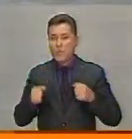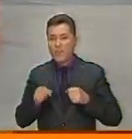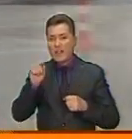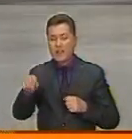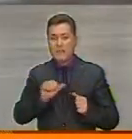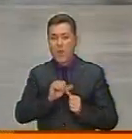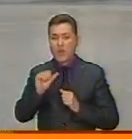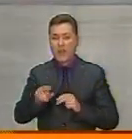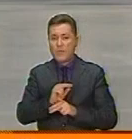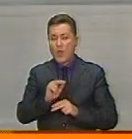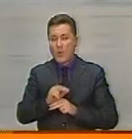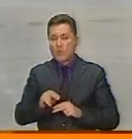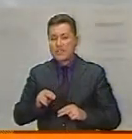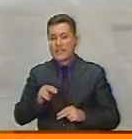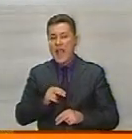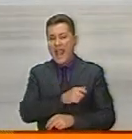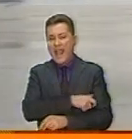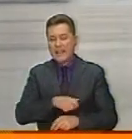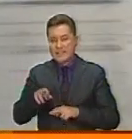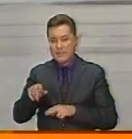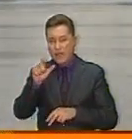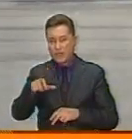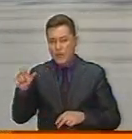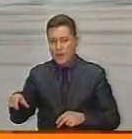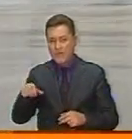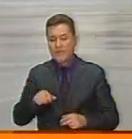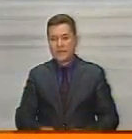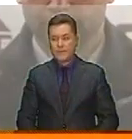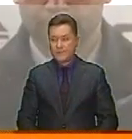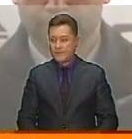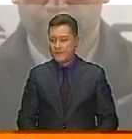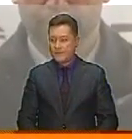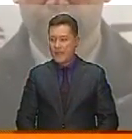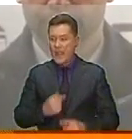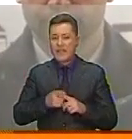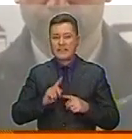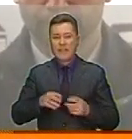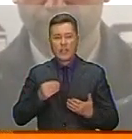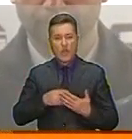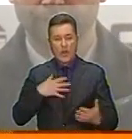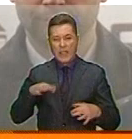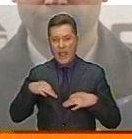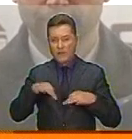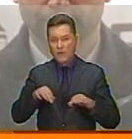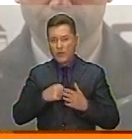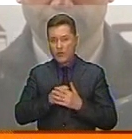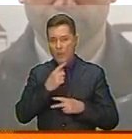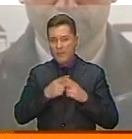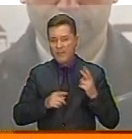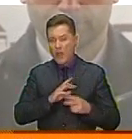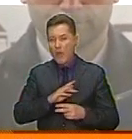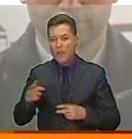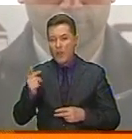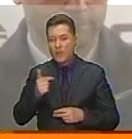окремий курс для іпекторів водіюватимуть мають упевнено але обережно дорогі автомобілі до 1 мльна грвен